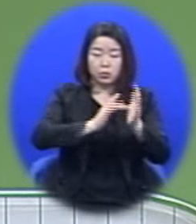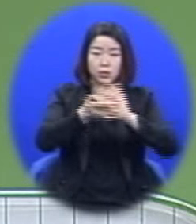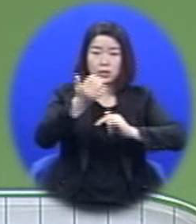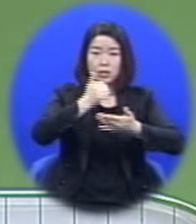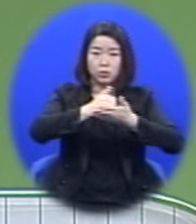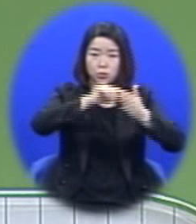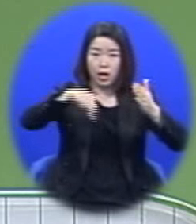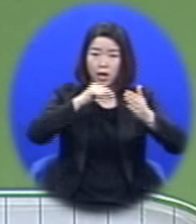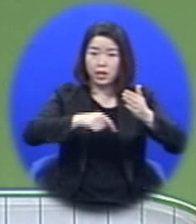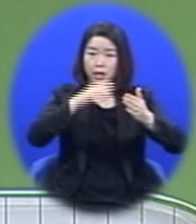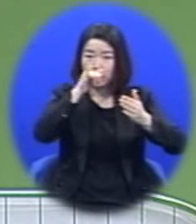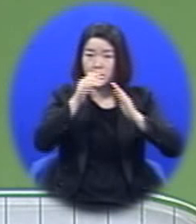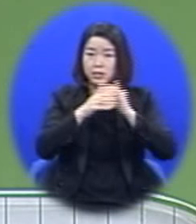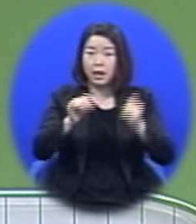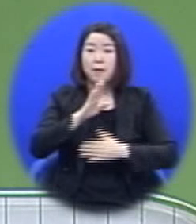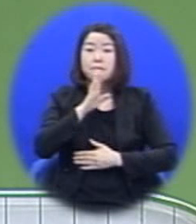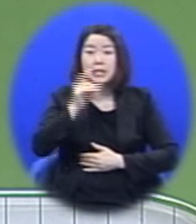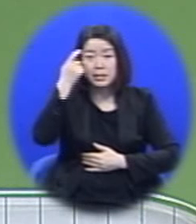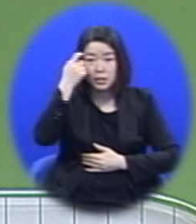있는 사람입니까?